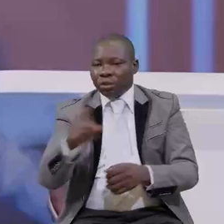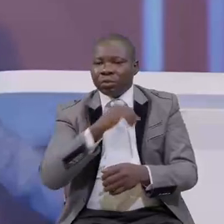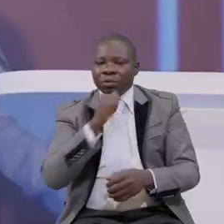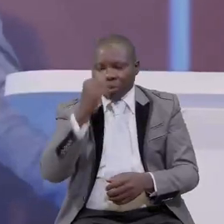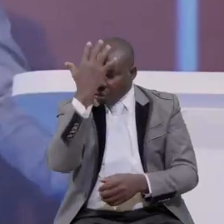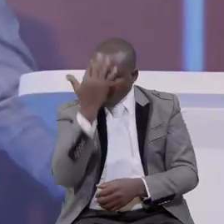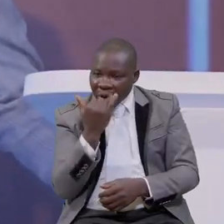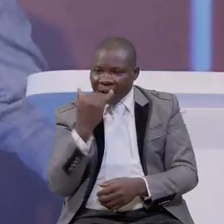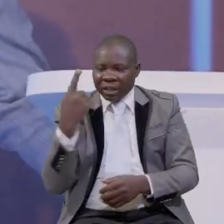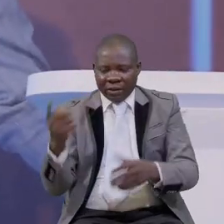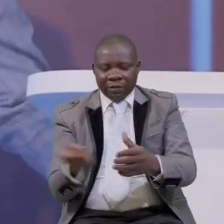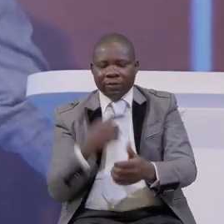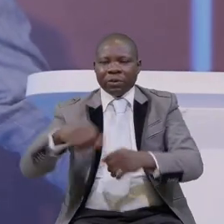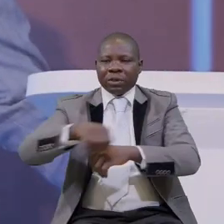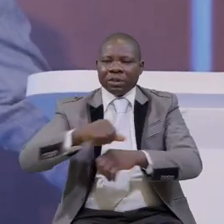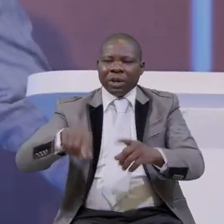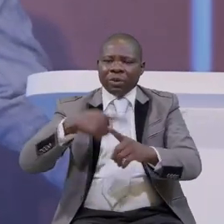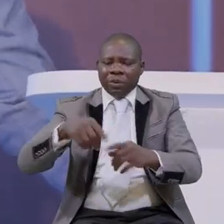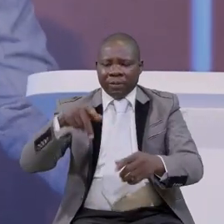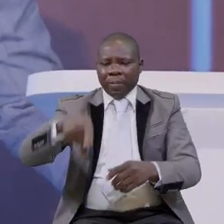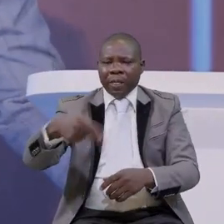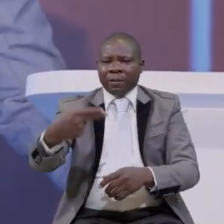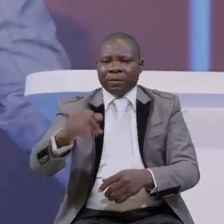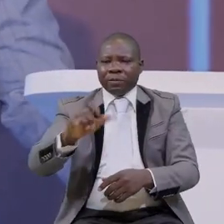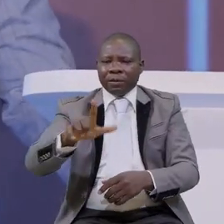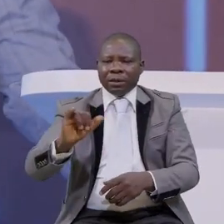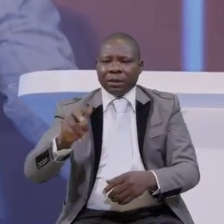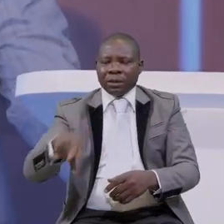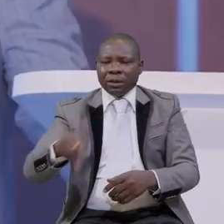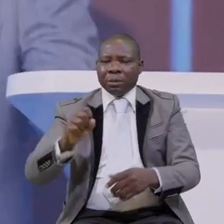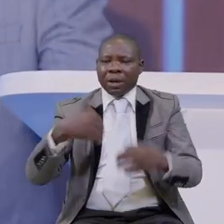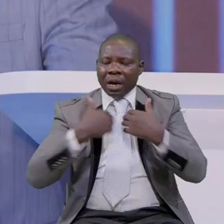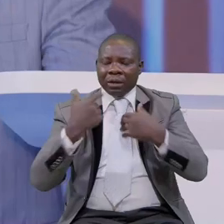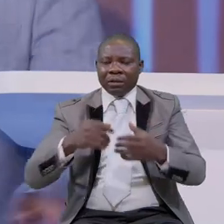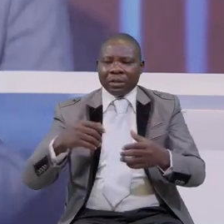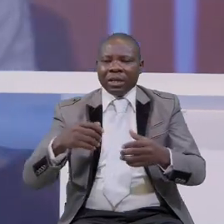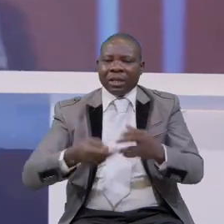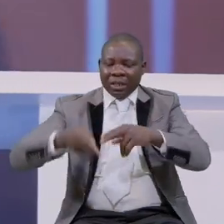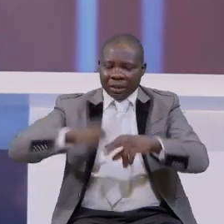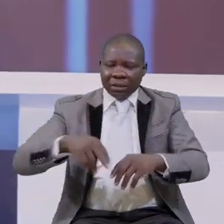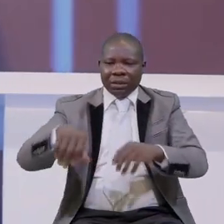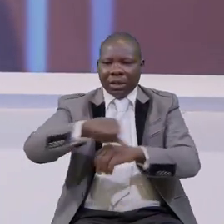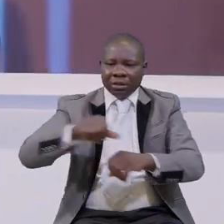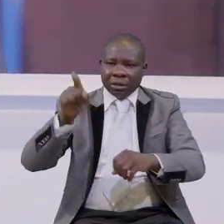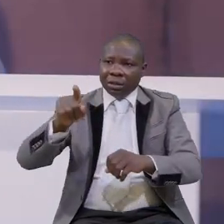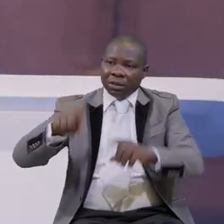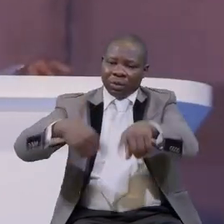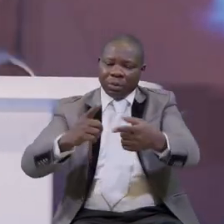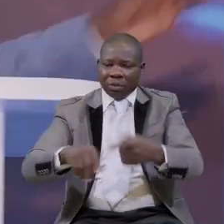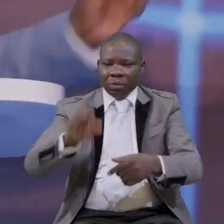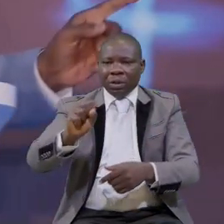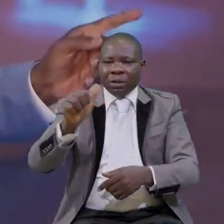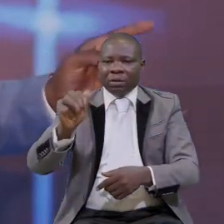accrue, il est allé en Samarie. Et quand il est allé en Samarie, a prêché Christ aux Samaritains, ils ont reçu et ils ont